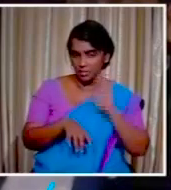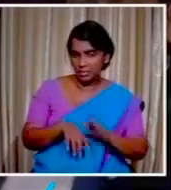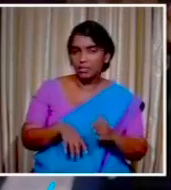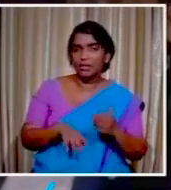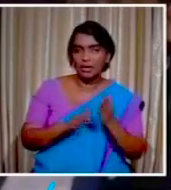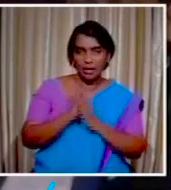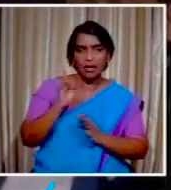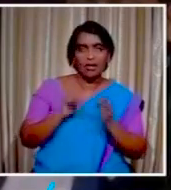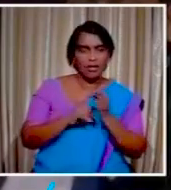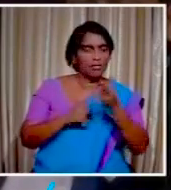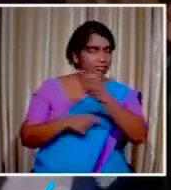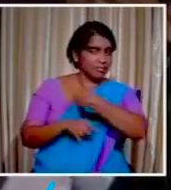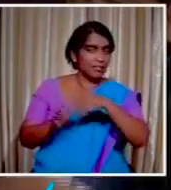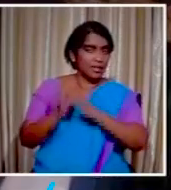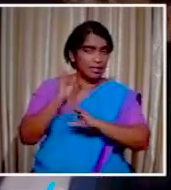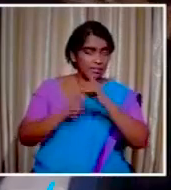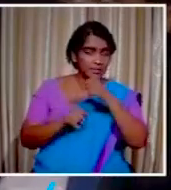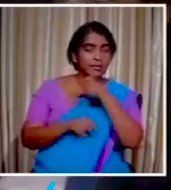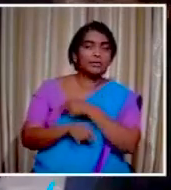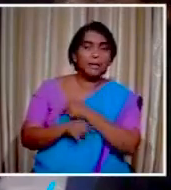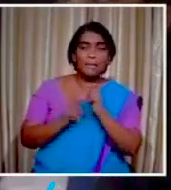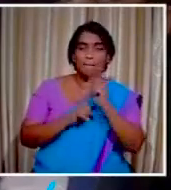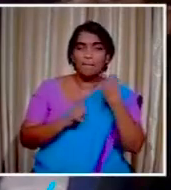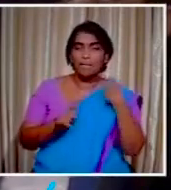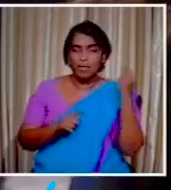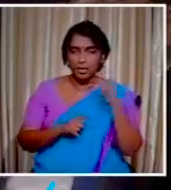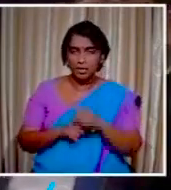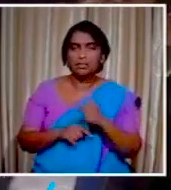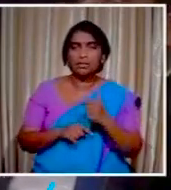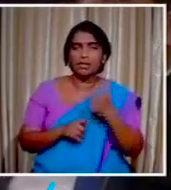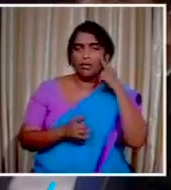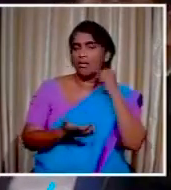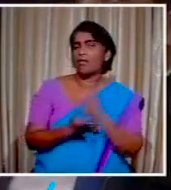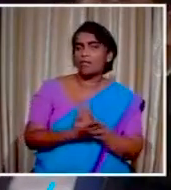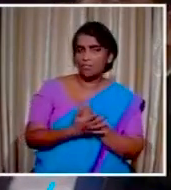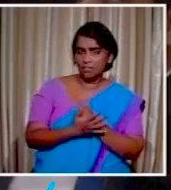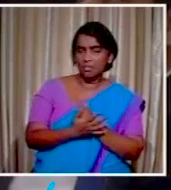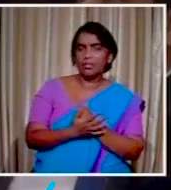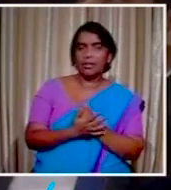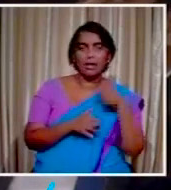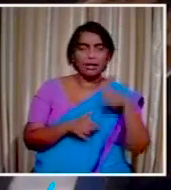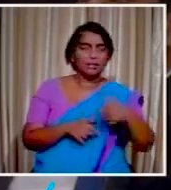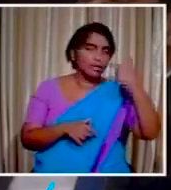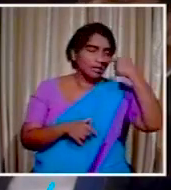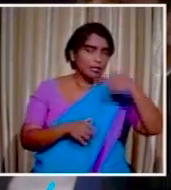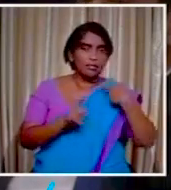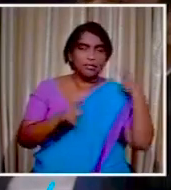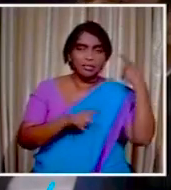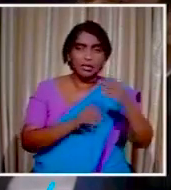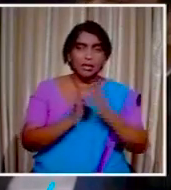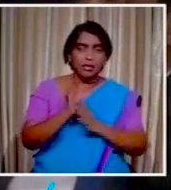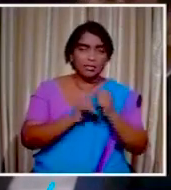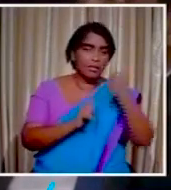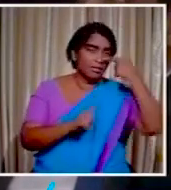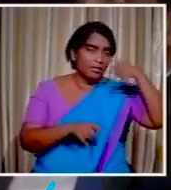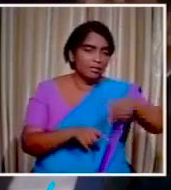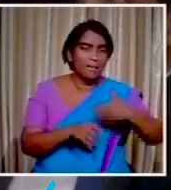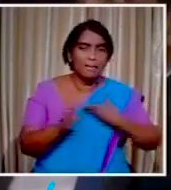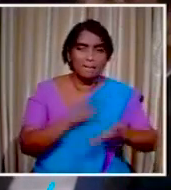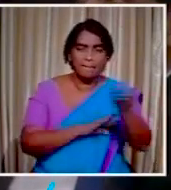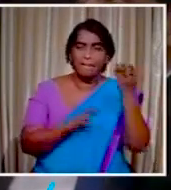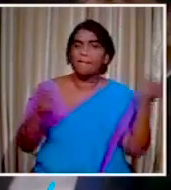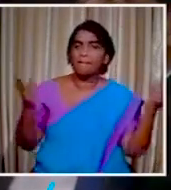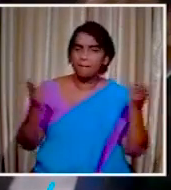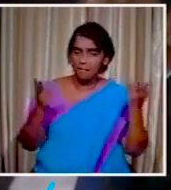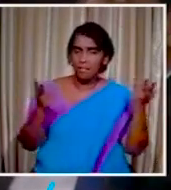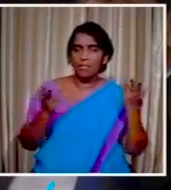අපේ මන්ත්‍රීවරුන්ට පාර්ලිමේන්තුවට එන්න අද පුළුවන්කමක් නැහැ. අද ඉන්ධන පෙරවමලකට ගිහිල්ලා මන්ත්‍රීවරයෙක්ට තෙල් ටිකක් ගන්න බෑ.